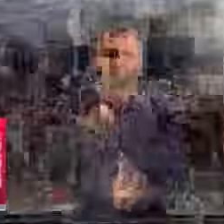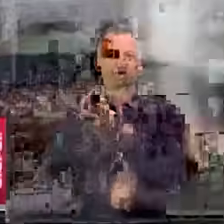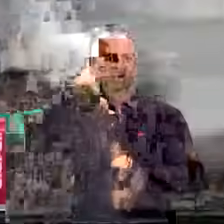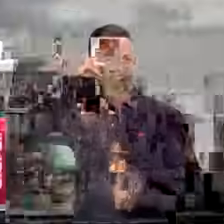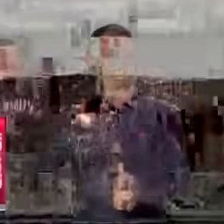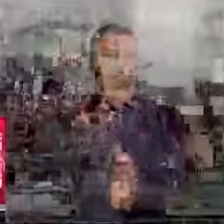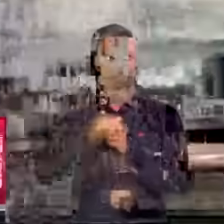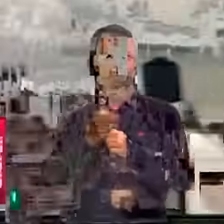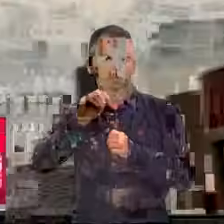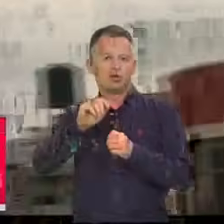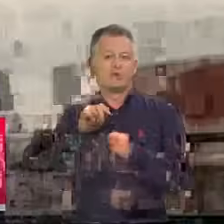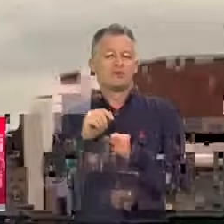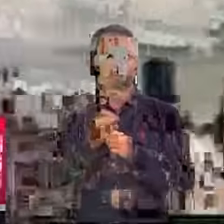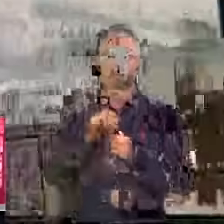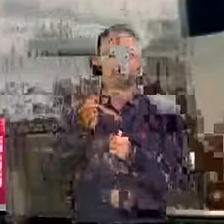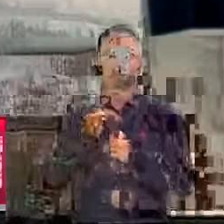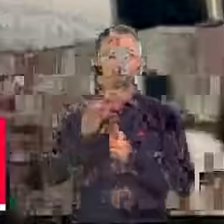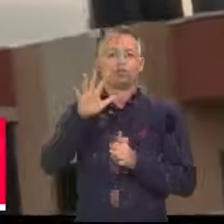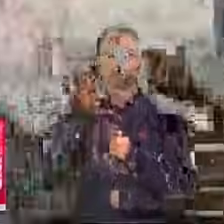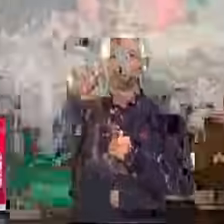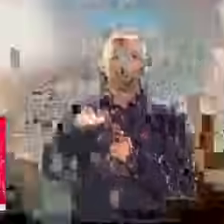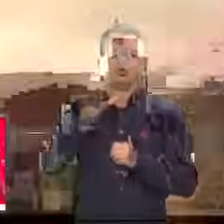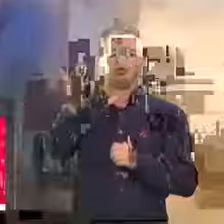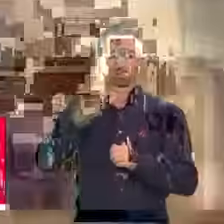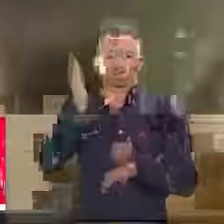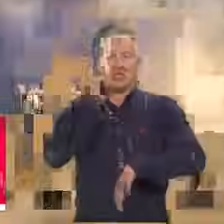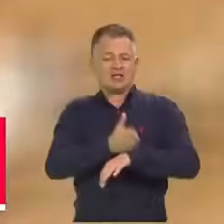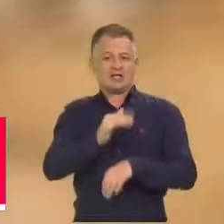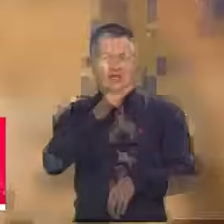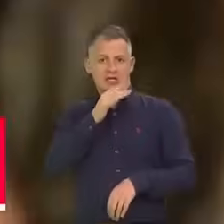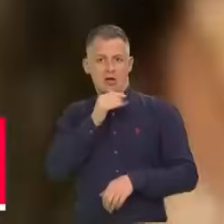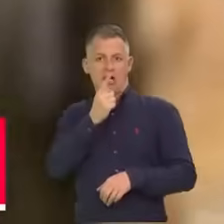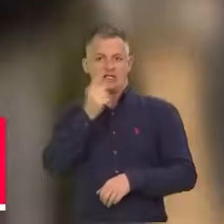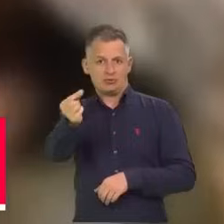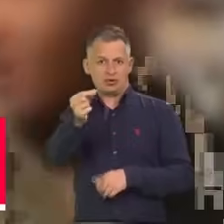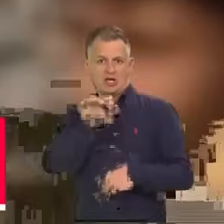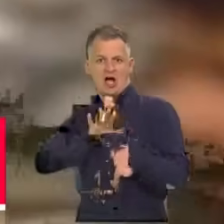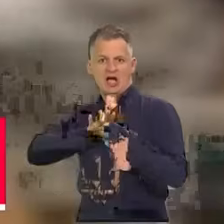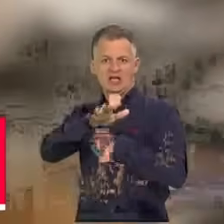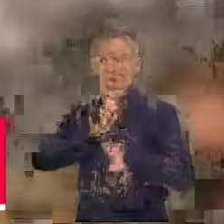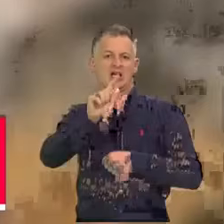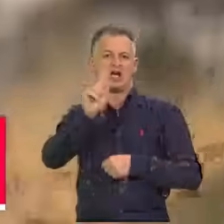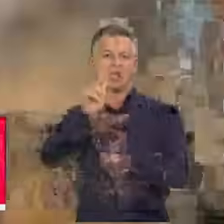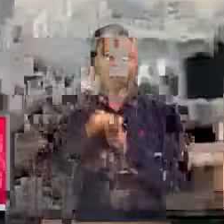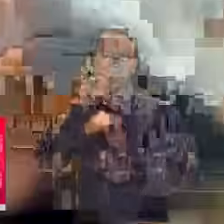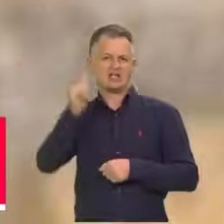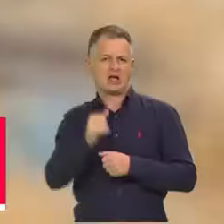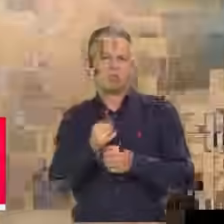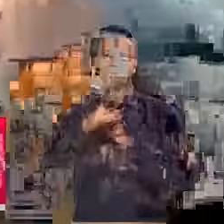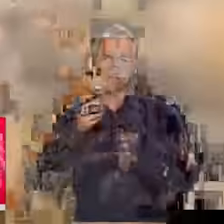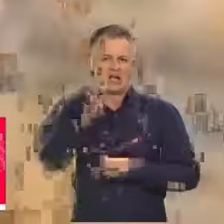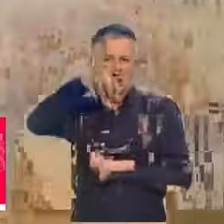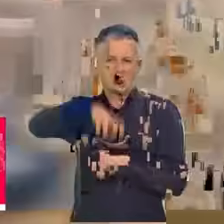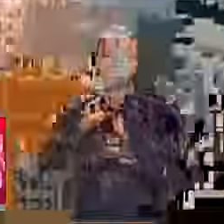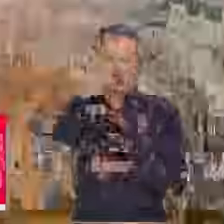interceptate, terestrele au căzut peste populație și 5 oameni au fost răniți. Israelul a răspuns și a atacat în Gaza tuneluri, sedi militare și depozite de